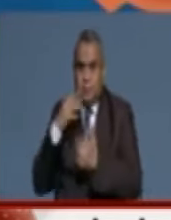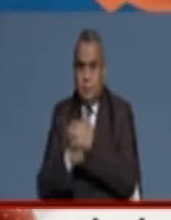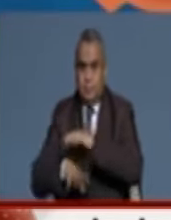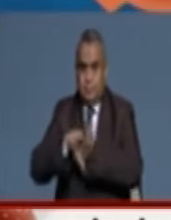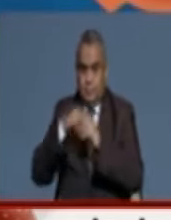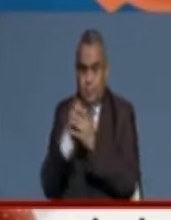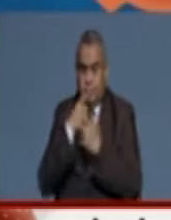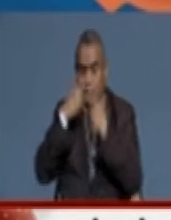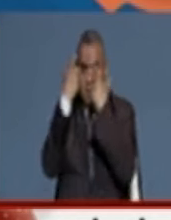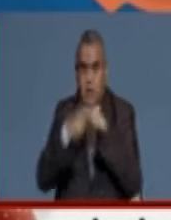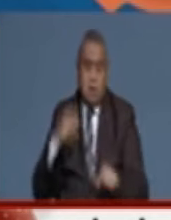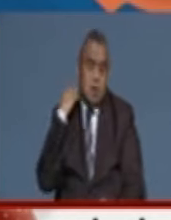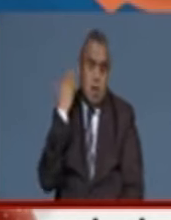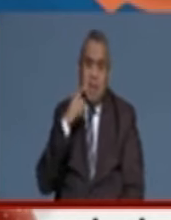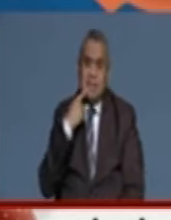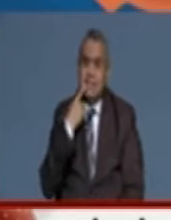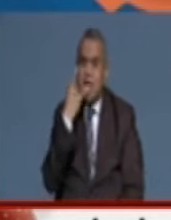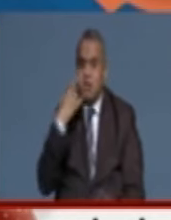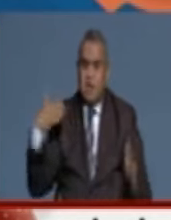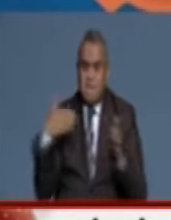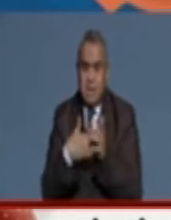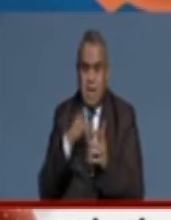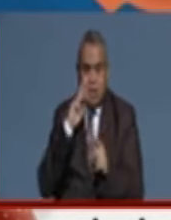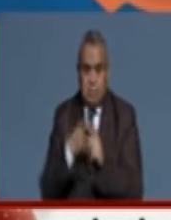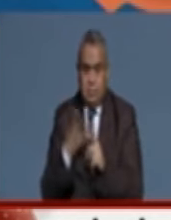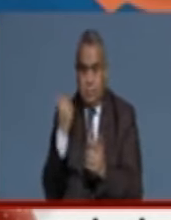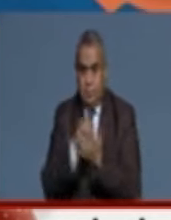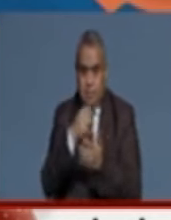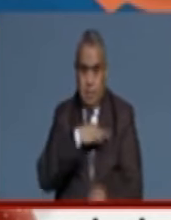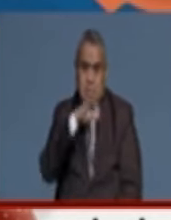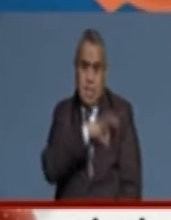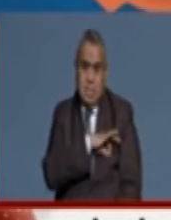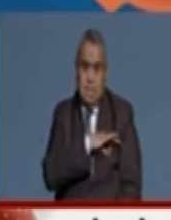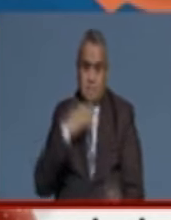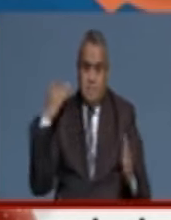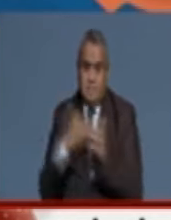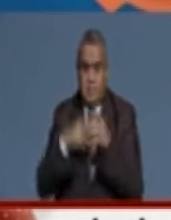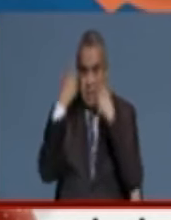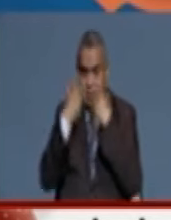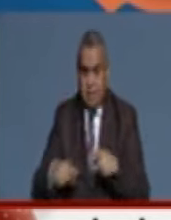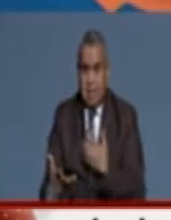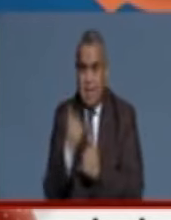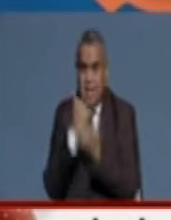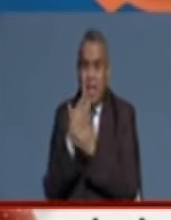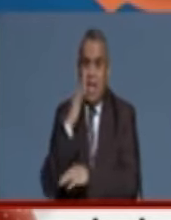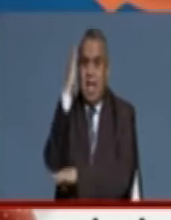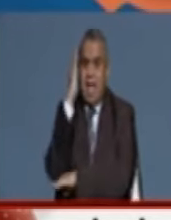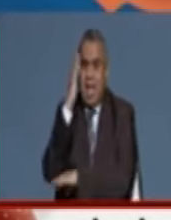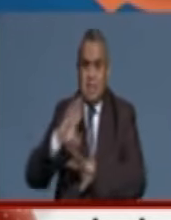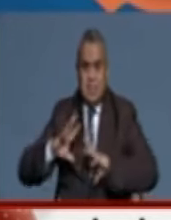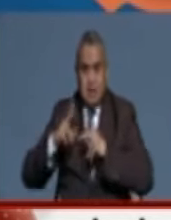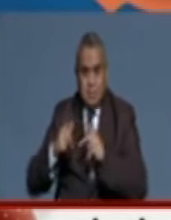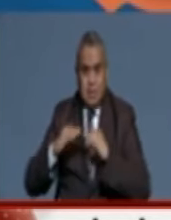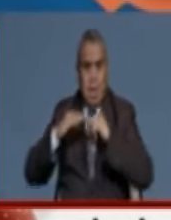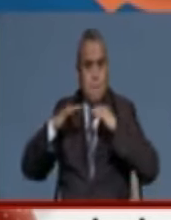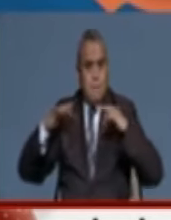المصرية حقيقته في آخر 10 سنين. من استفادة لأصول الدولة، تطوير البنية التحتية، تطوير المواني والعمال